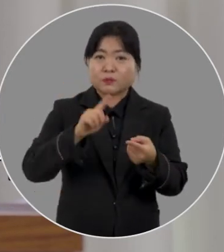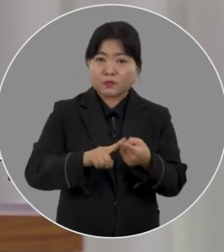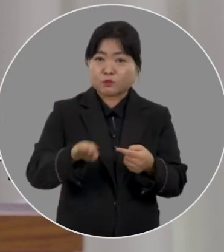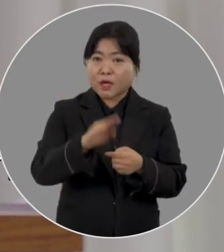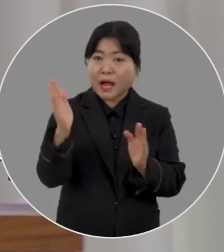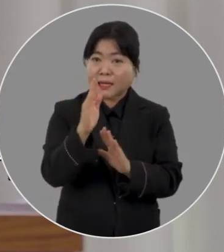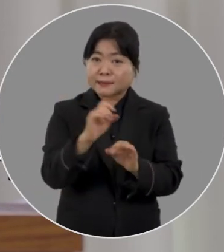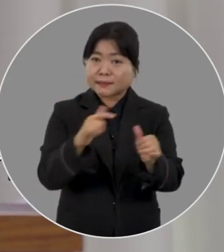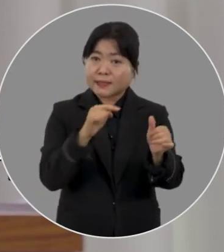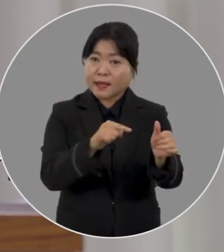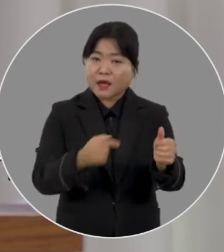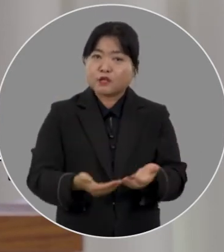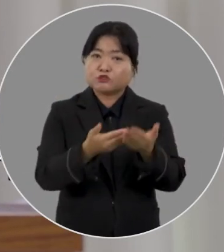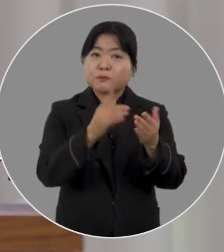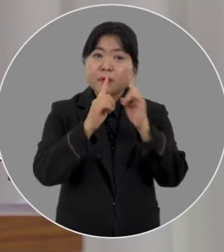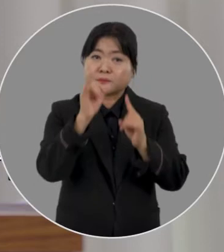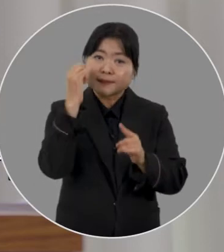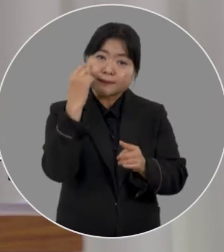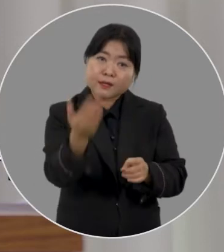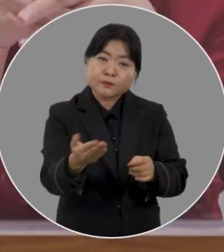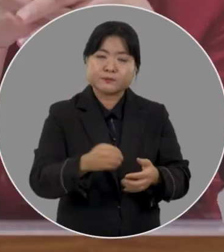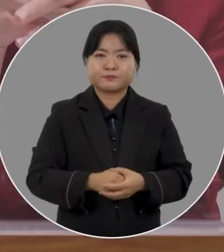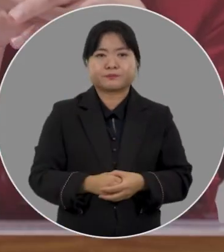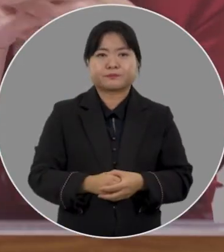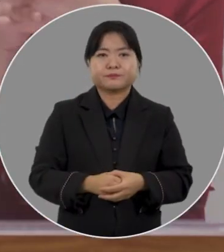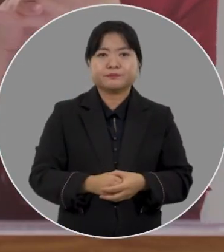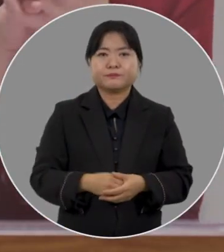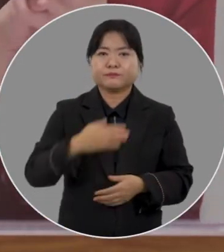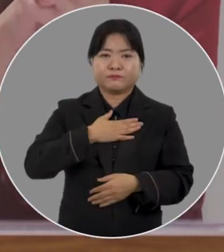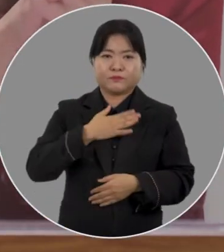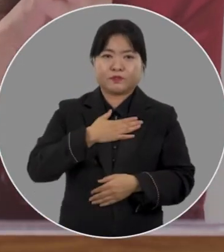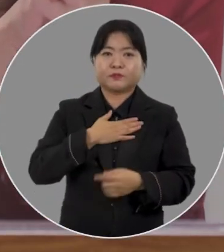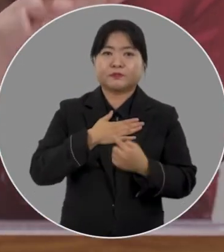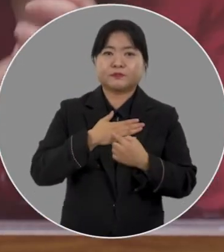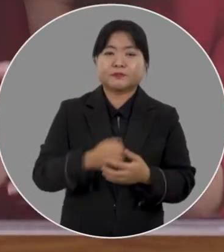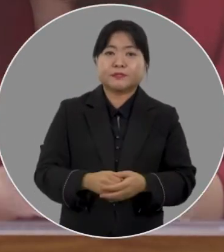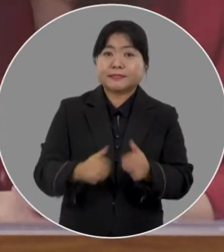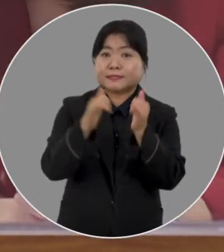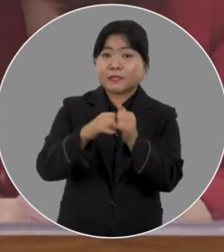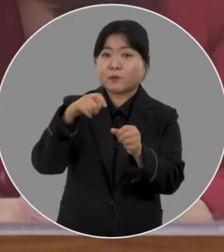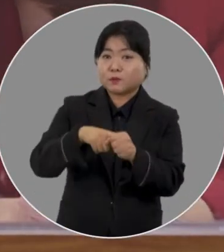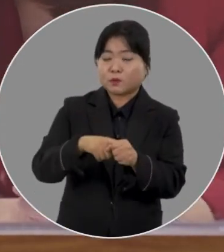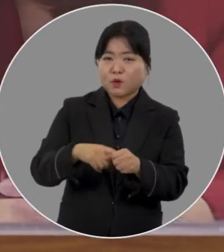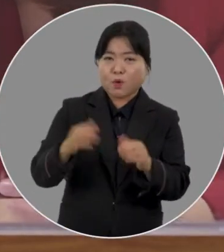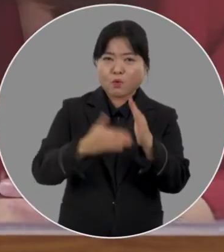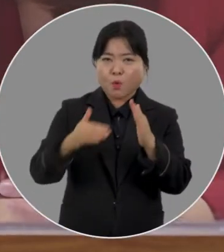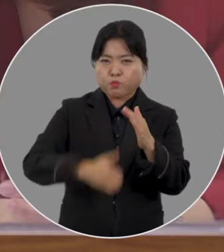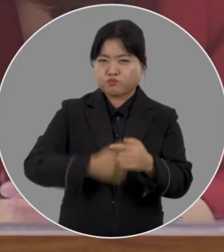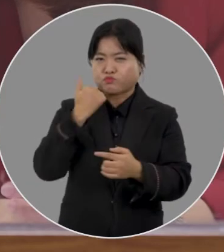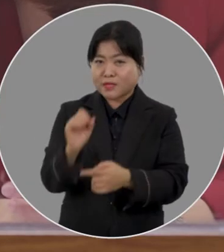부분에 대해서 우리 학생들에게 또 해주실 말씀이 혹시 있으실까요? 저는 그 사회적인